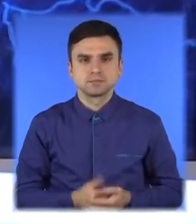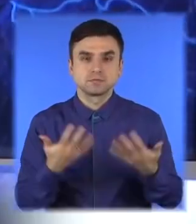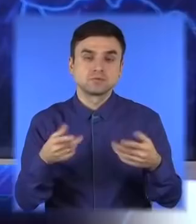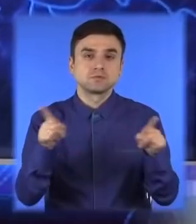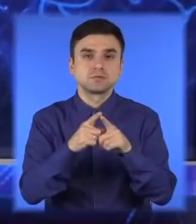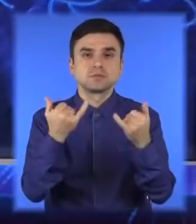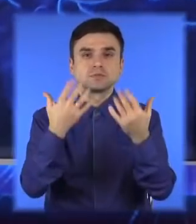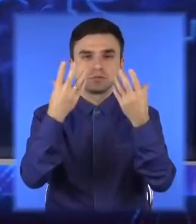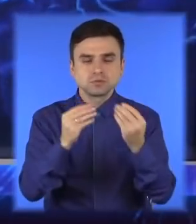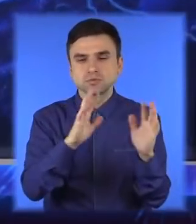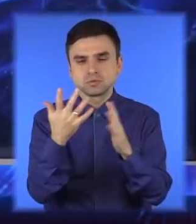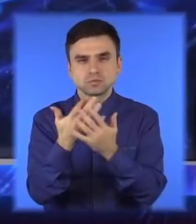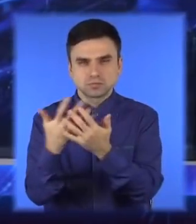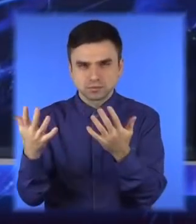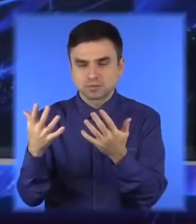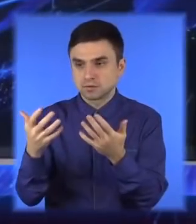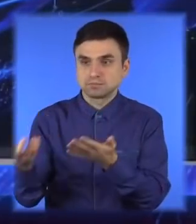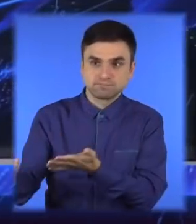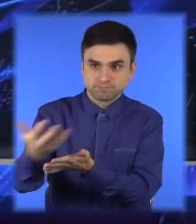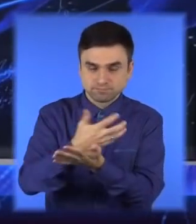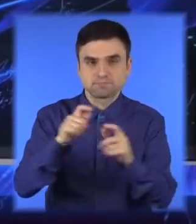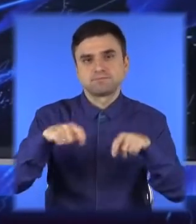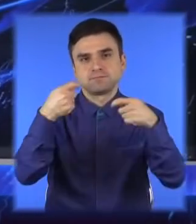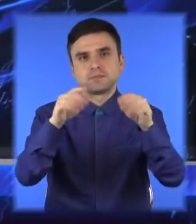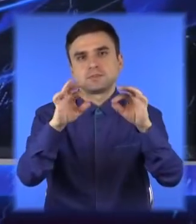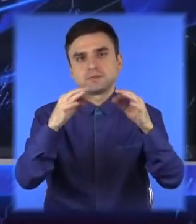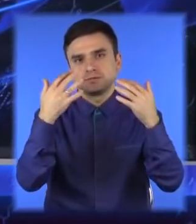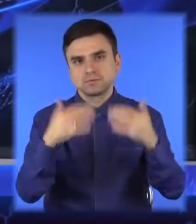Таким побачили цей день кореспонденти Першого міського.